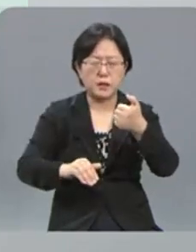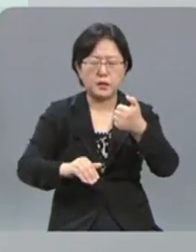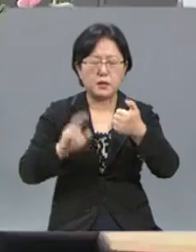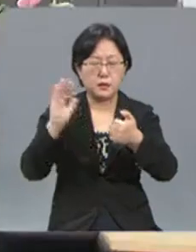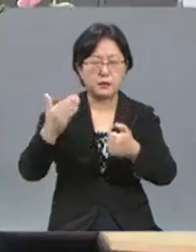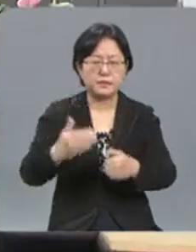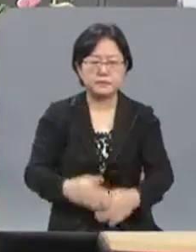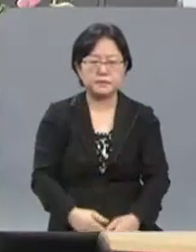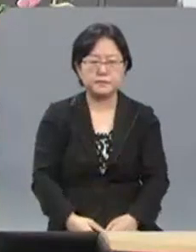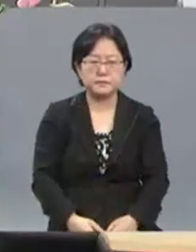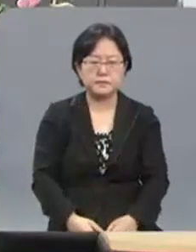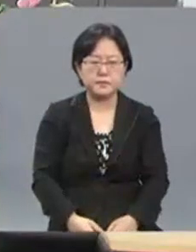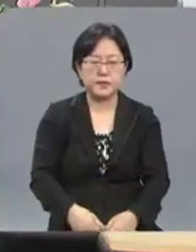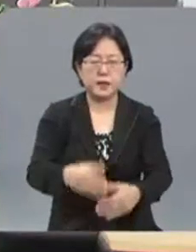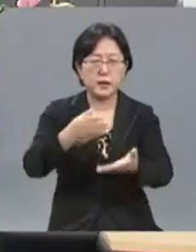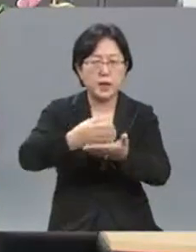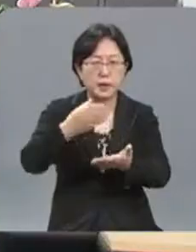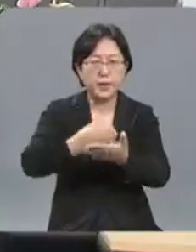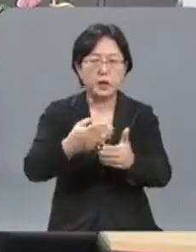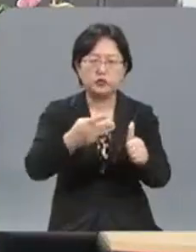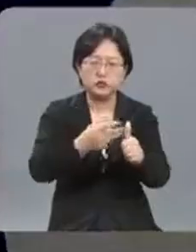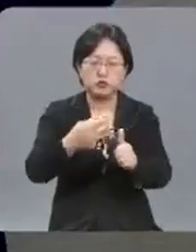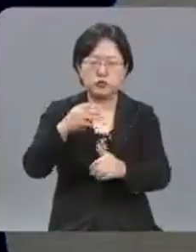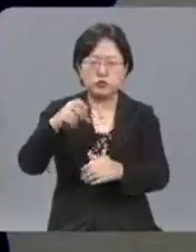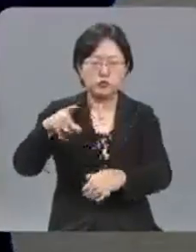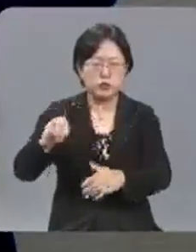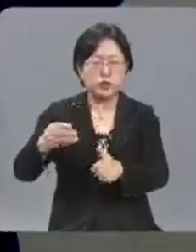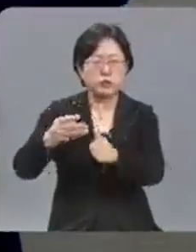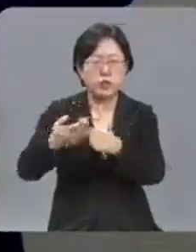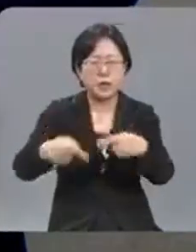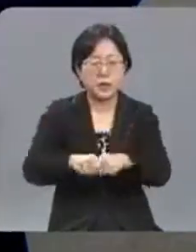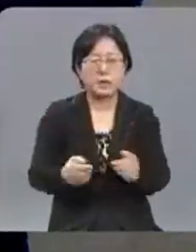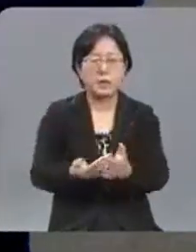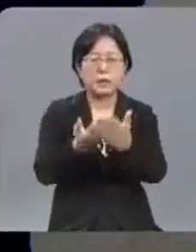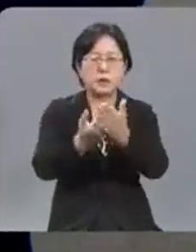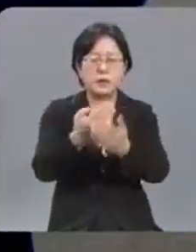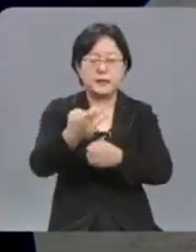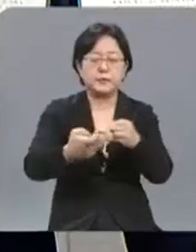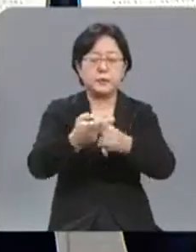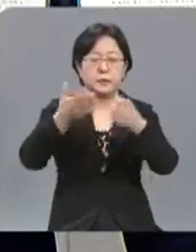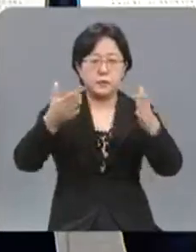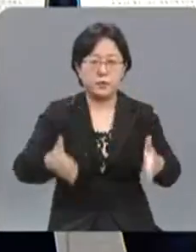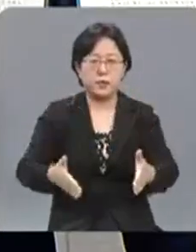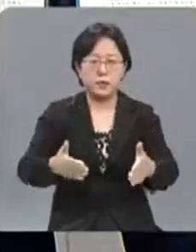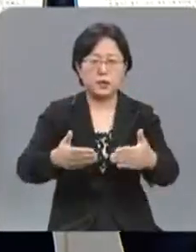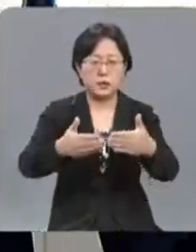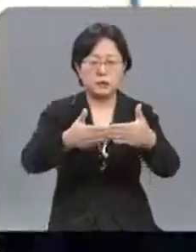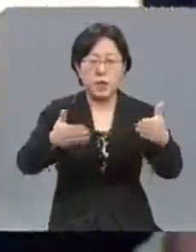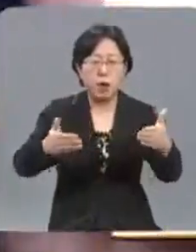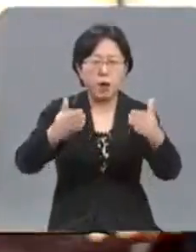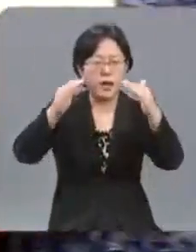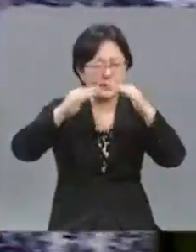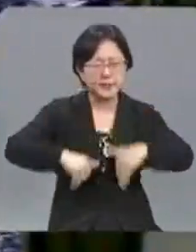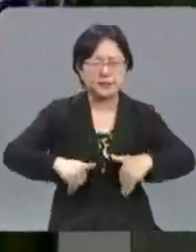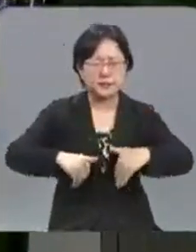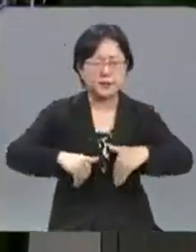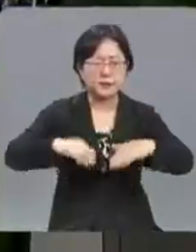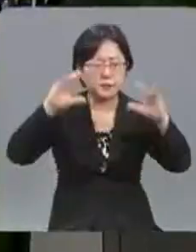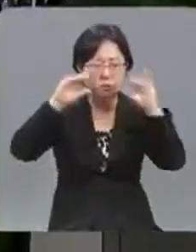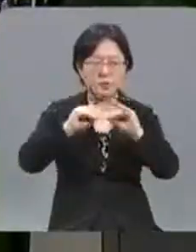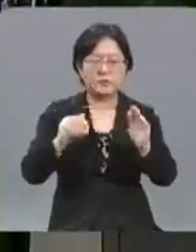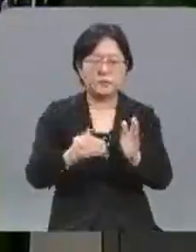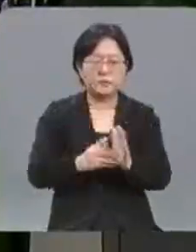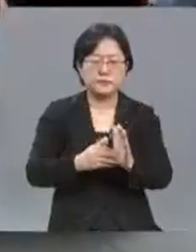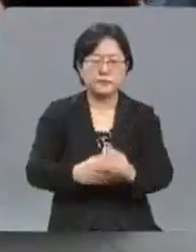낮아졌습니다. 담양군과 순창군이 상생 차원에서 13년 만에 이 차수벽을 철거하기로 뜻을